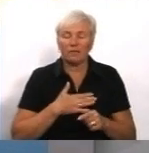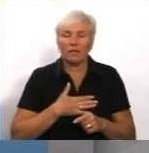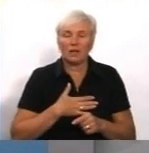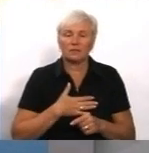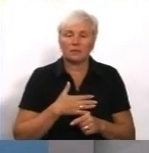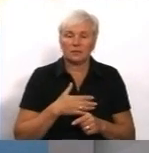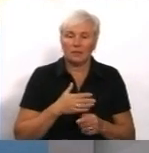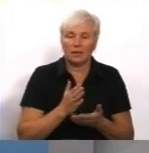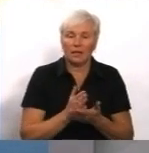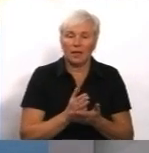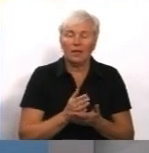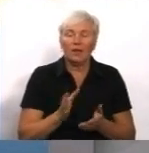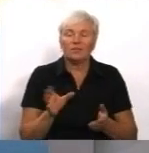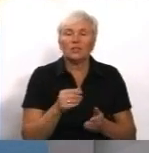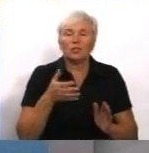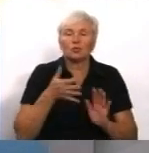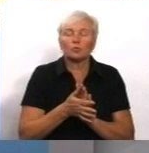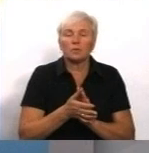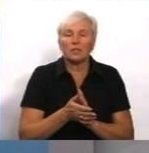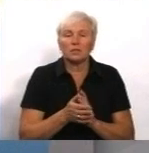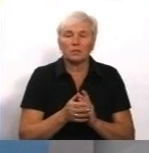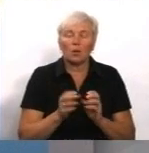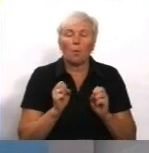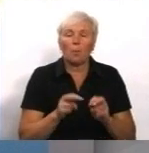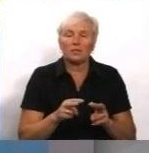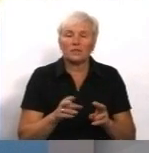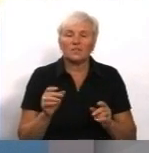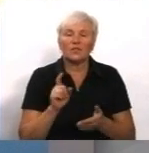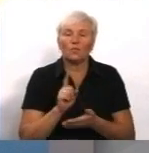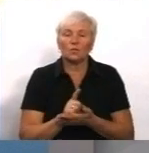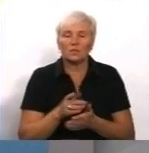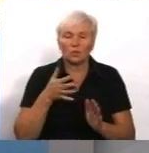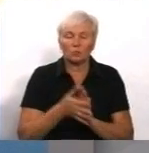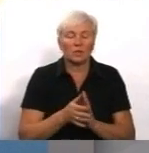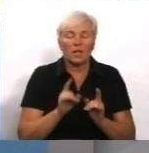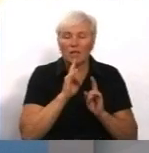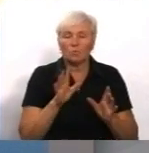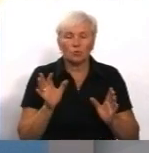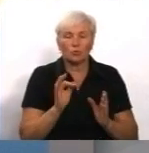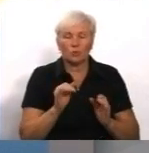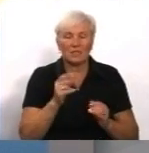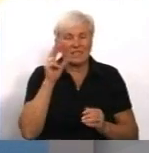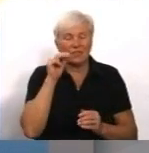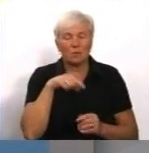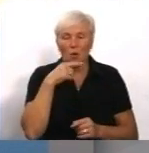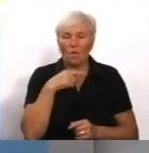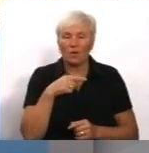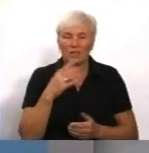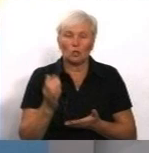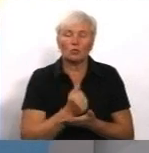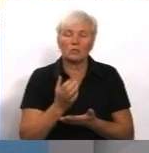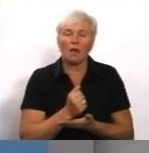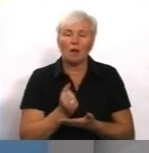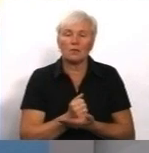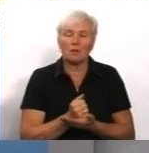розуміють ризики, всі розуміють функції. Тому я, мабуть, не буду сьогодні цифрами, досягненнями. Я